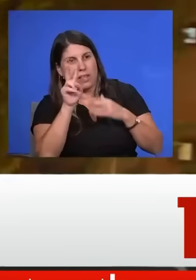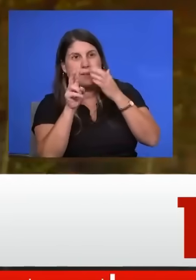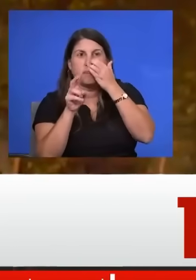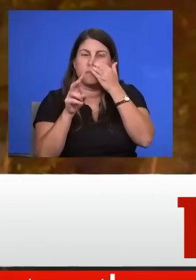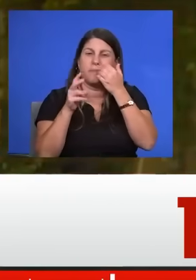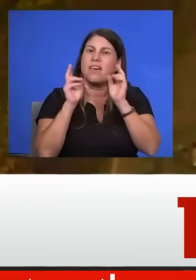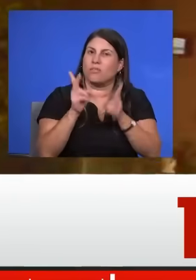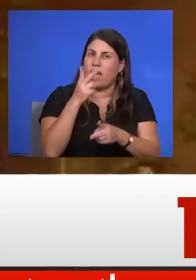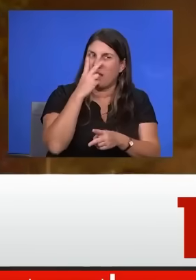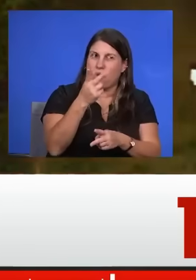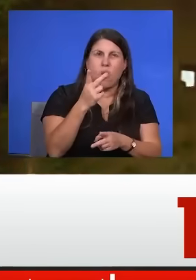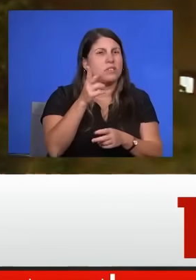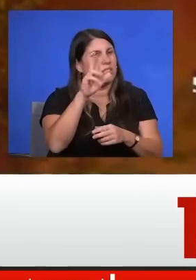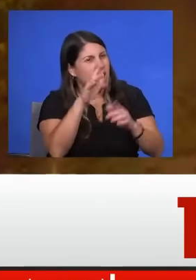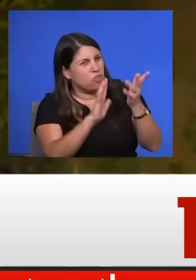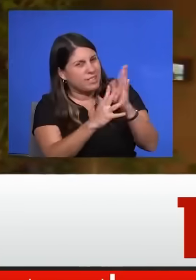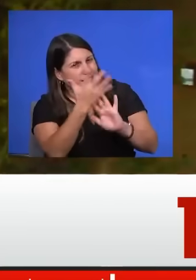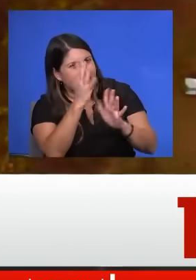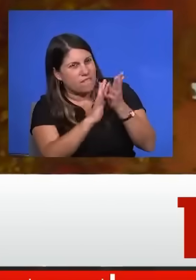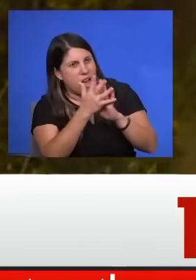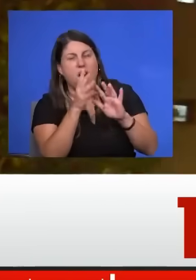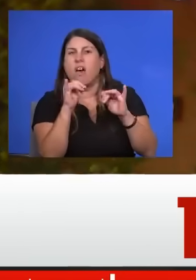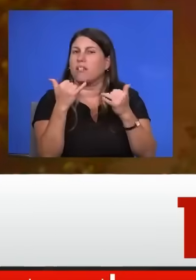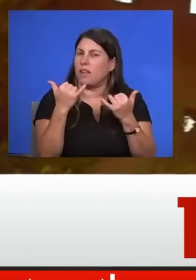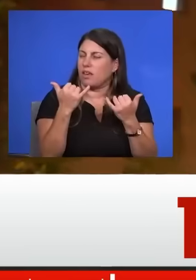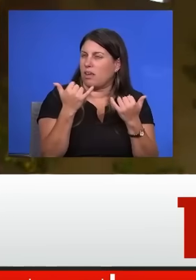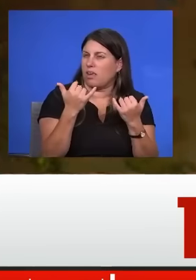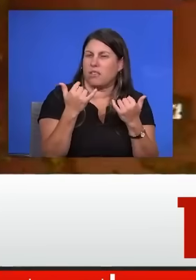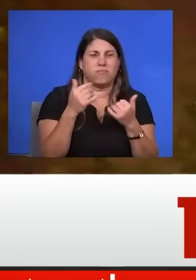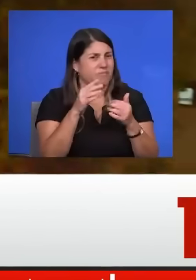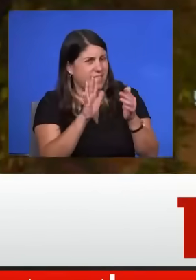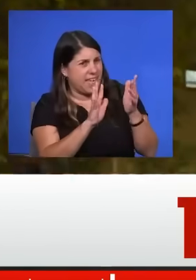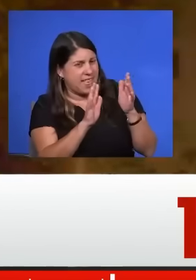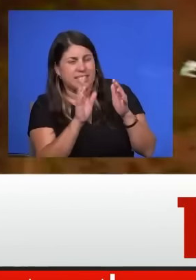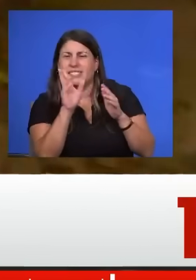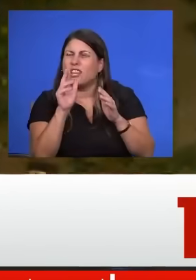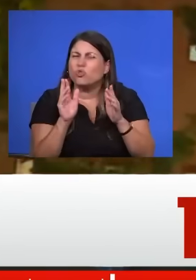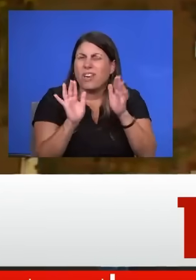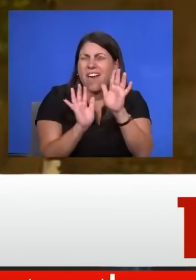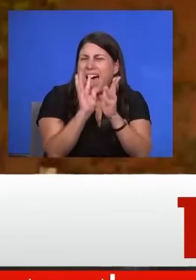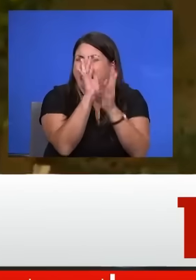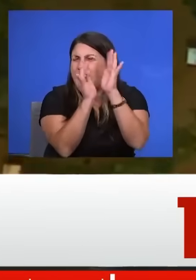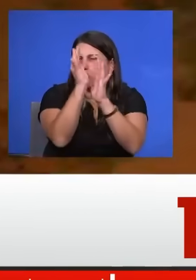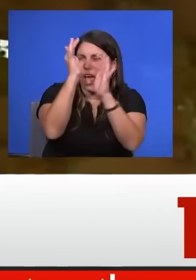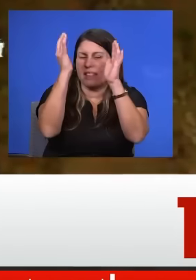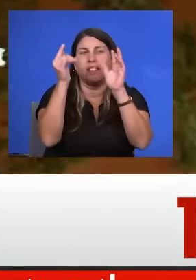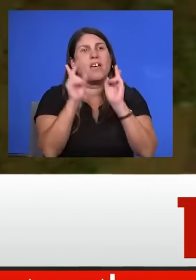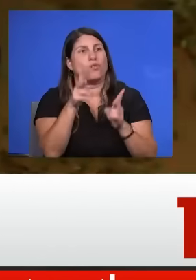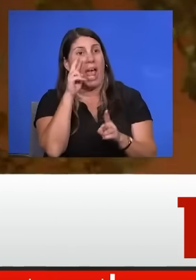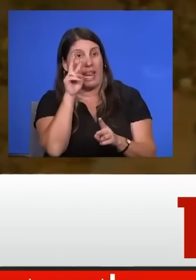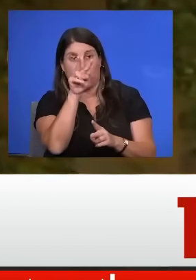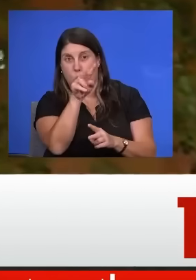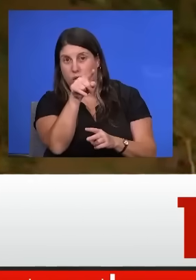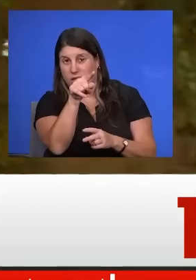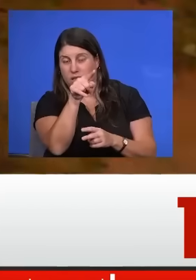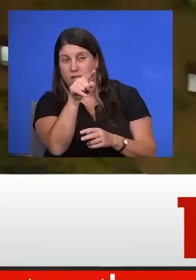שם שריפה שהתלקחה? כן, ממש. או רק השם? יש פה השם, אבל אפשר לראות, הנה, את ה... עד כמה שיכולים